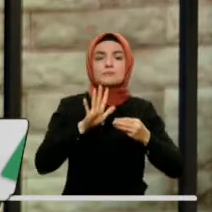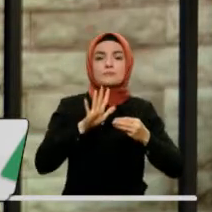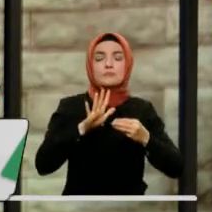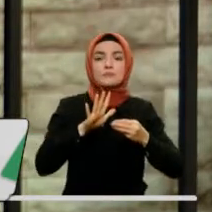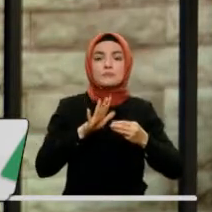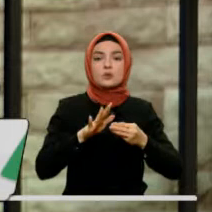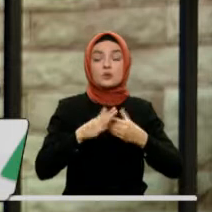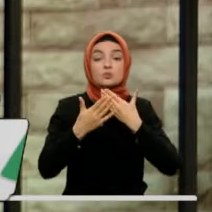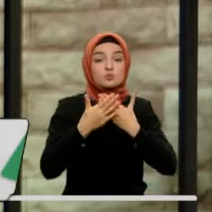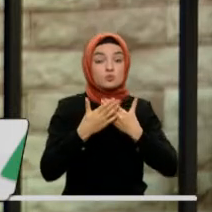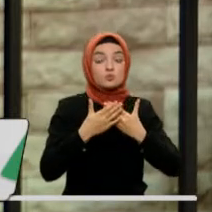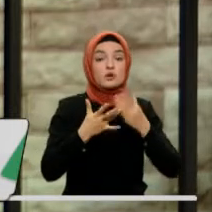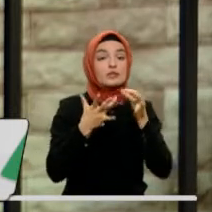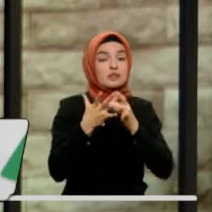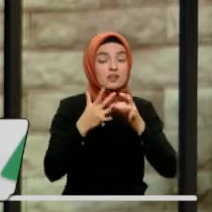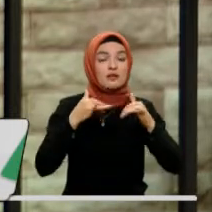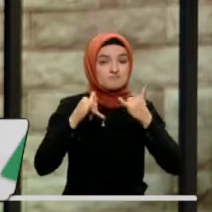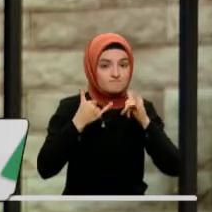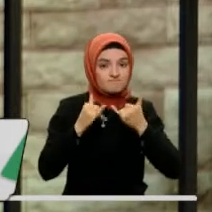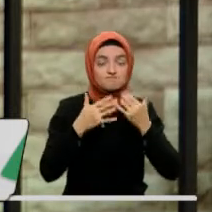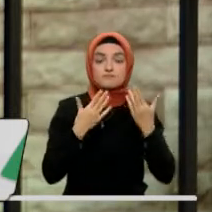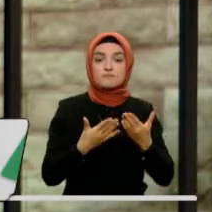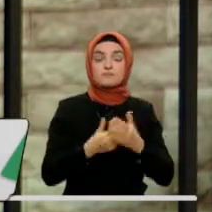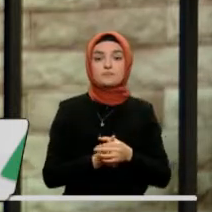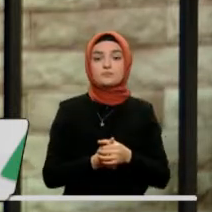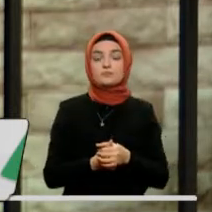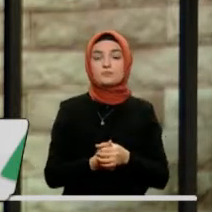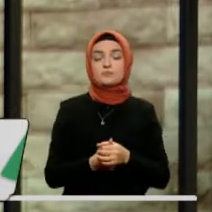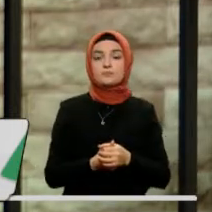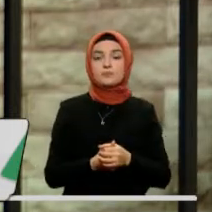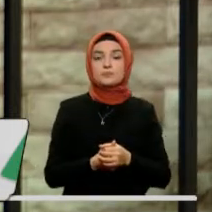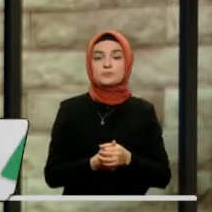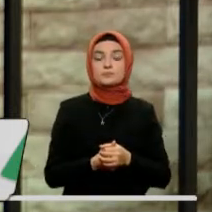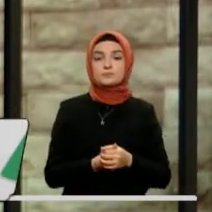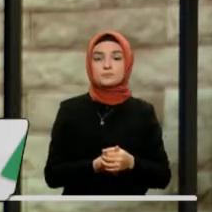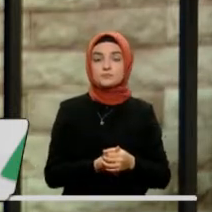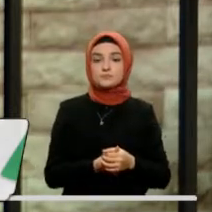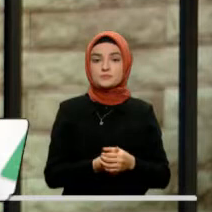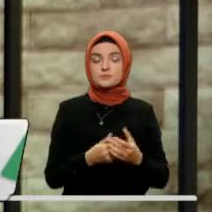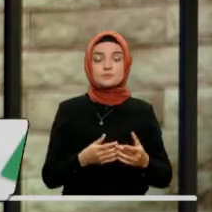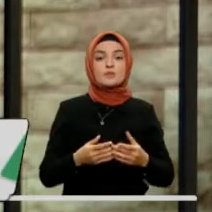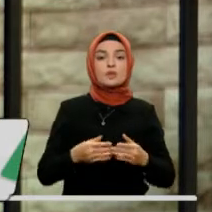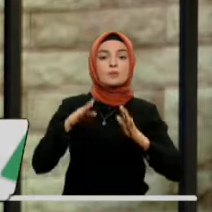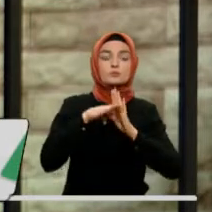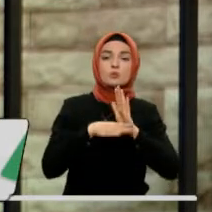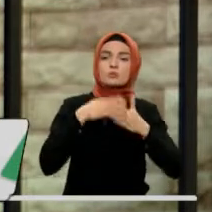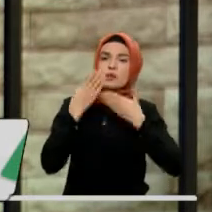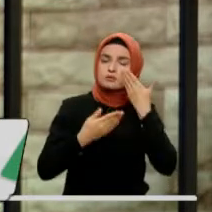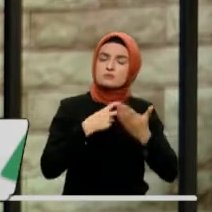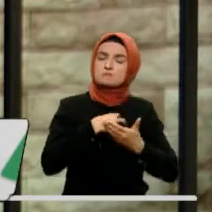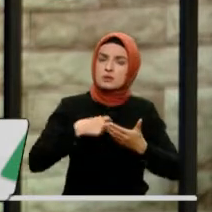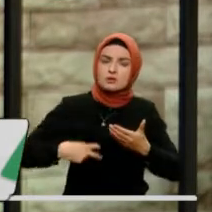olmayan düğün, nişan törenlerimizle, usulleriyle aslında işte programlarda anlatıyor. Peygamber